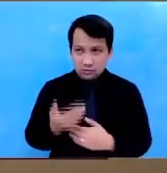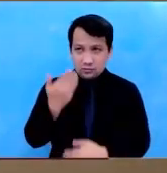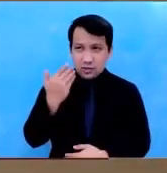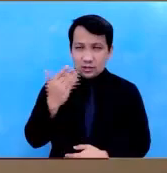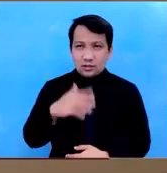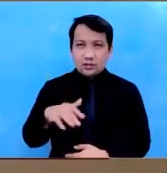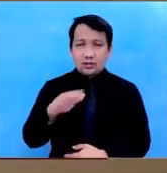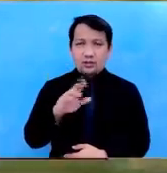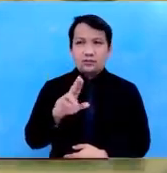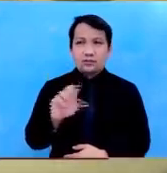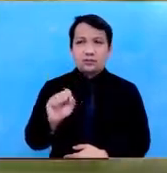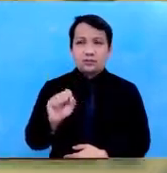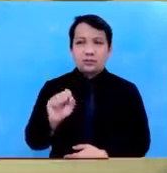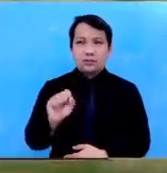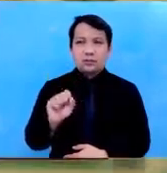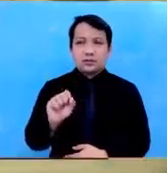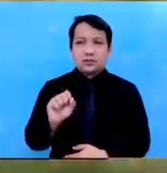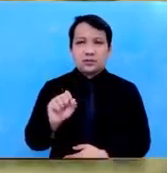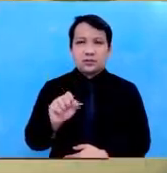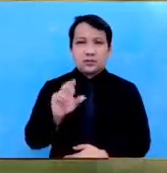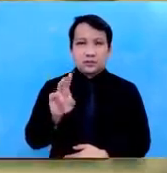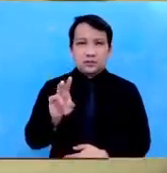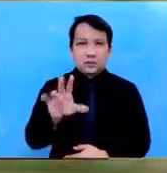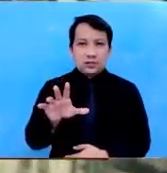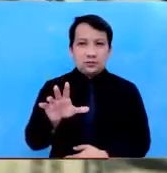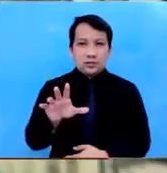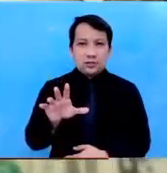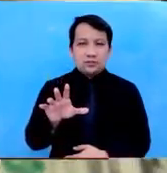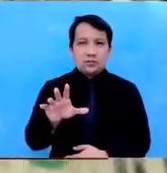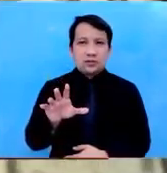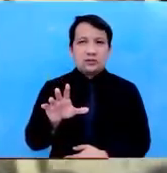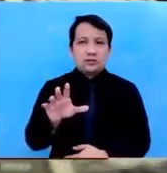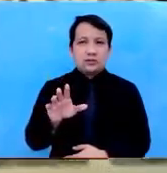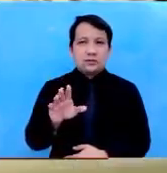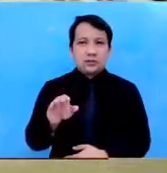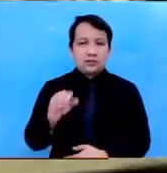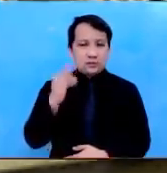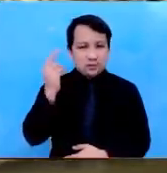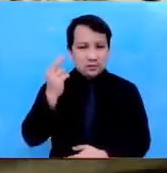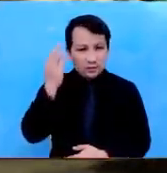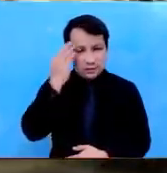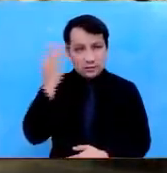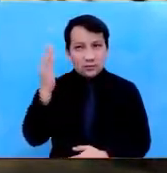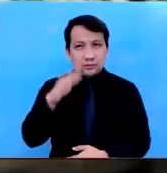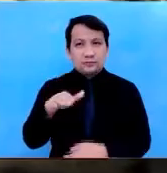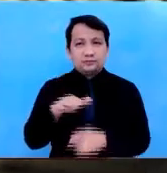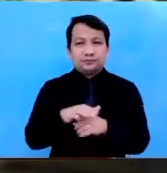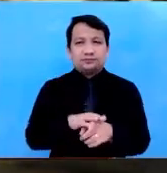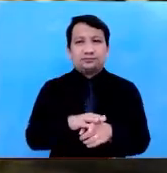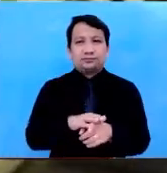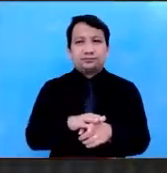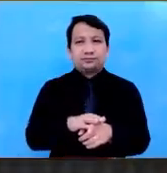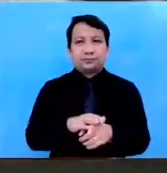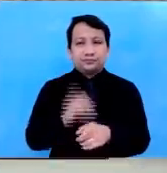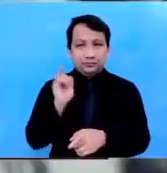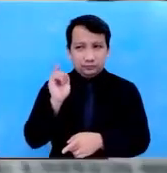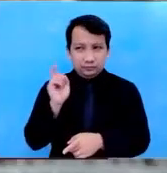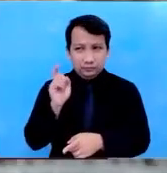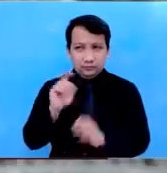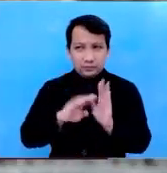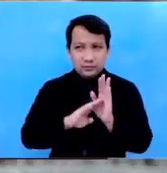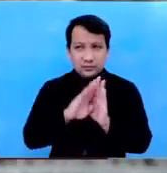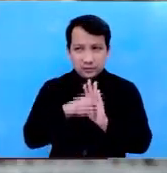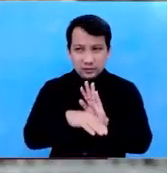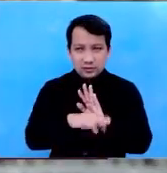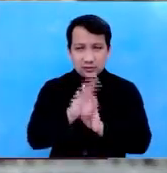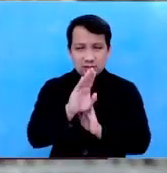US Federal Reserve ng 75 basis points. Layunin itong pabagalin ang inflation o bilis ng pagtaas ng presyo ng mga bilin